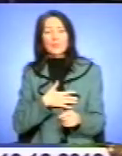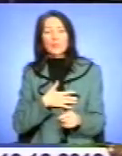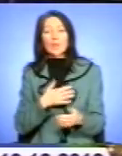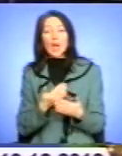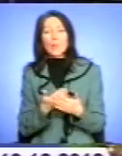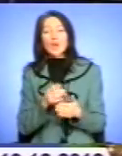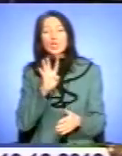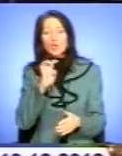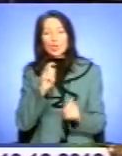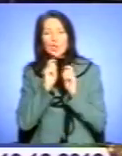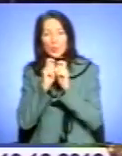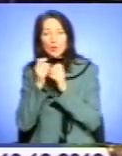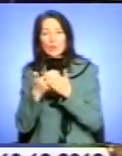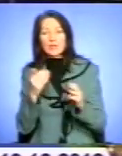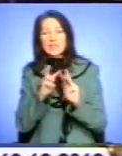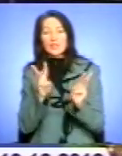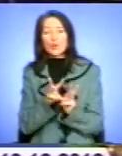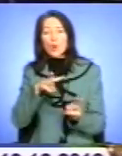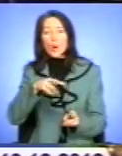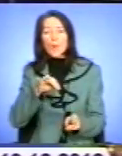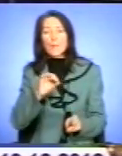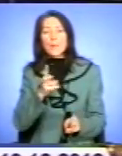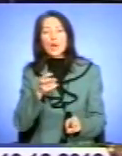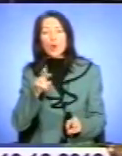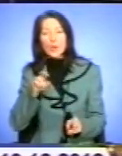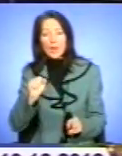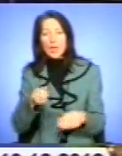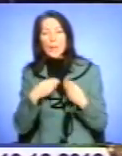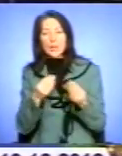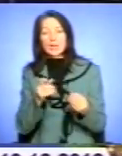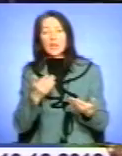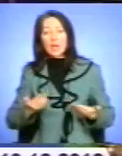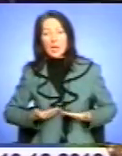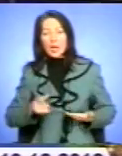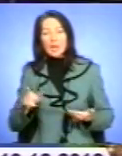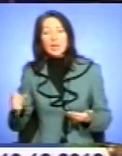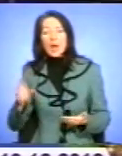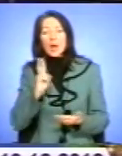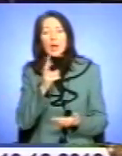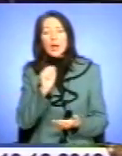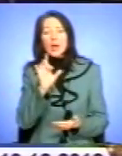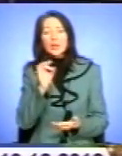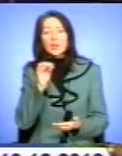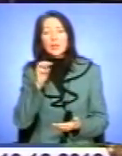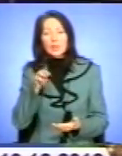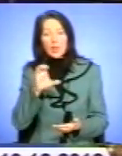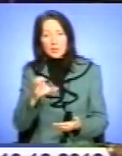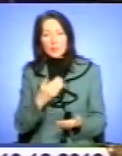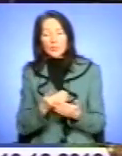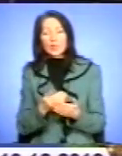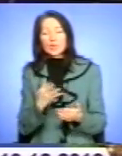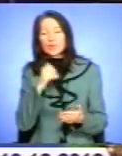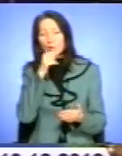Майже 400 подарунків від Святого Миколая передали мешканцям Карітасу. Уже 15-й рік поспіль організація проводить акцію «Святий